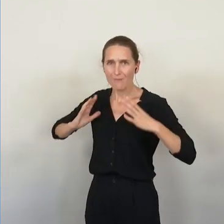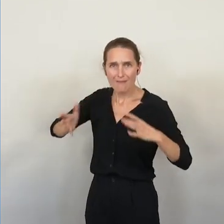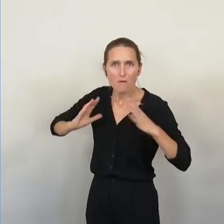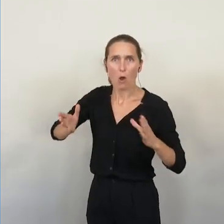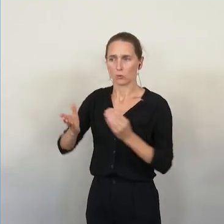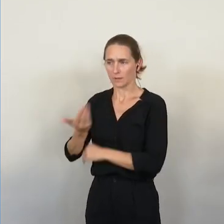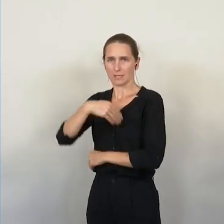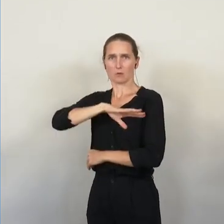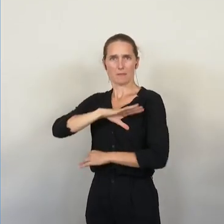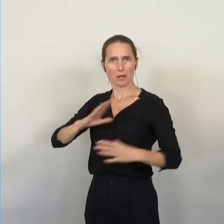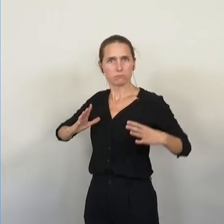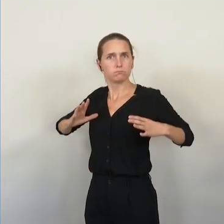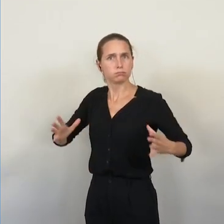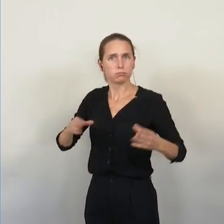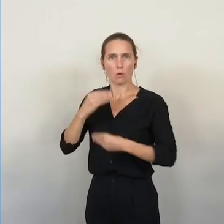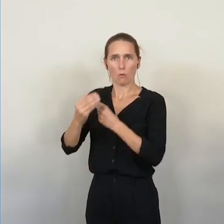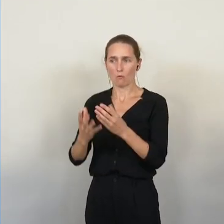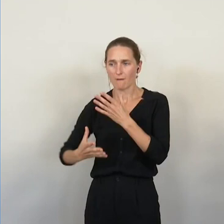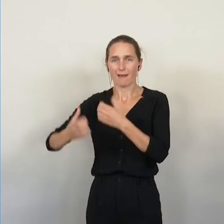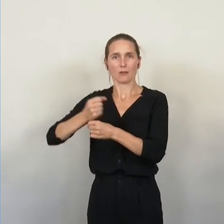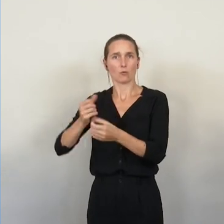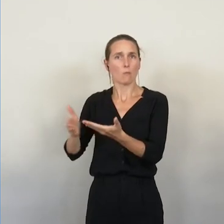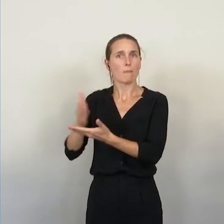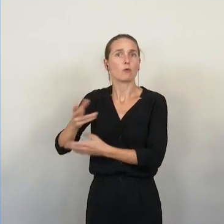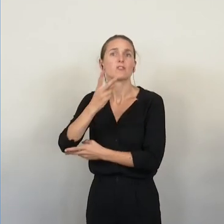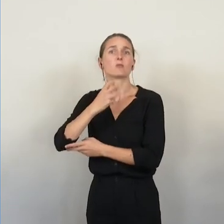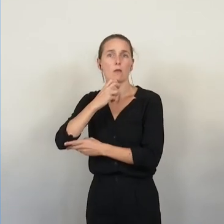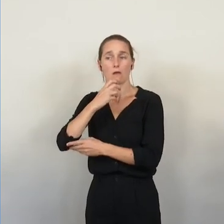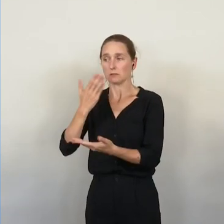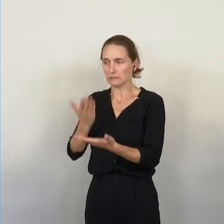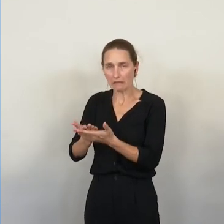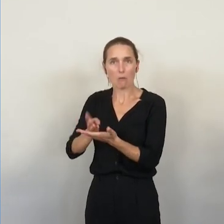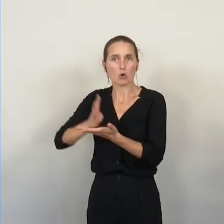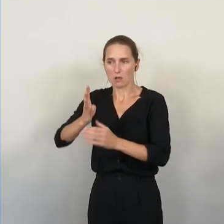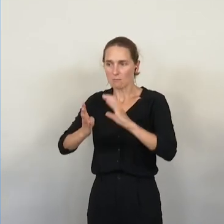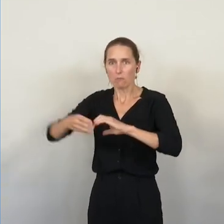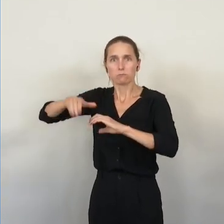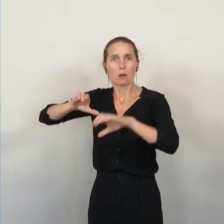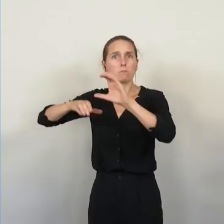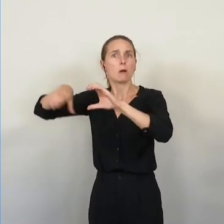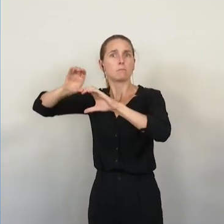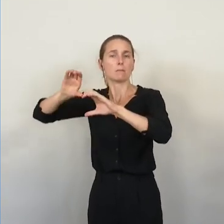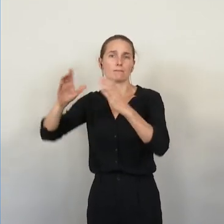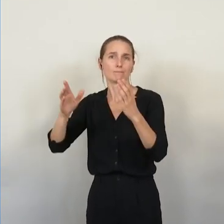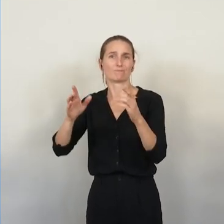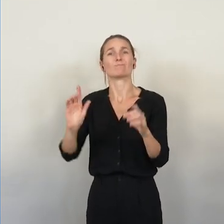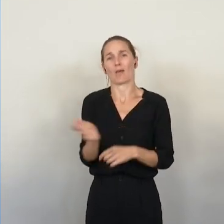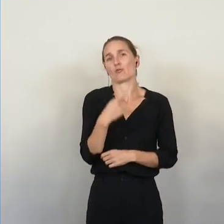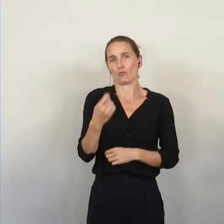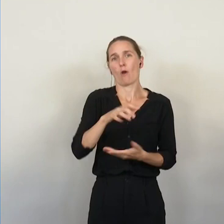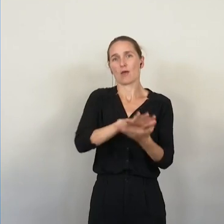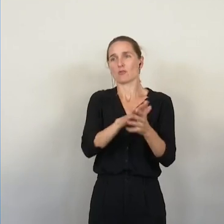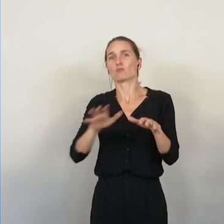et le développement de parcours citoyens en complémentarité avec évidemment l'action du monde associatif